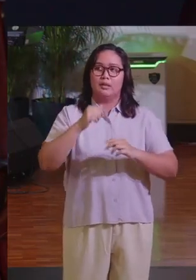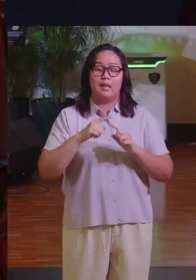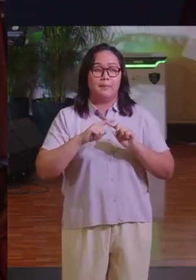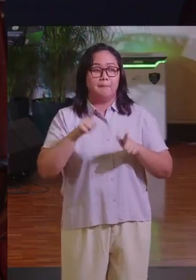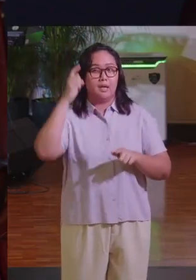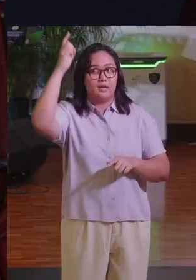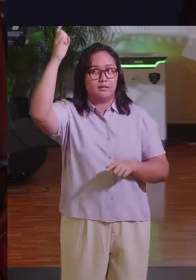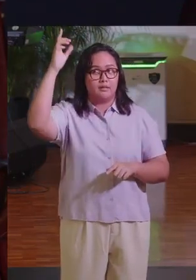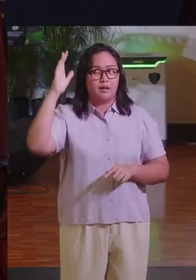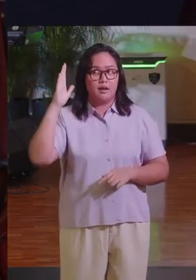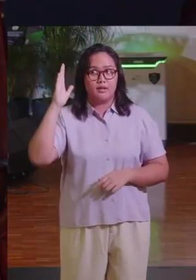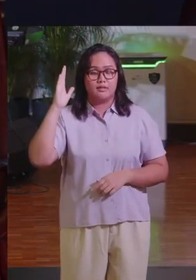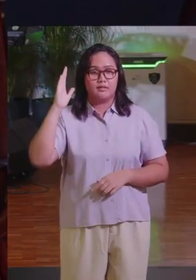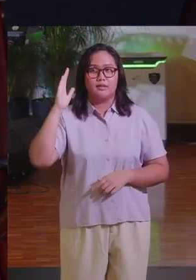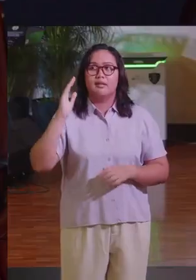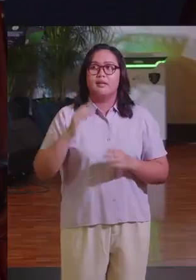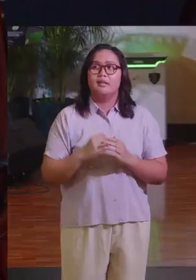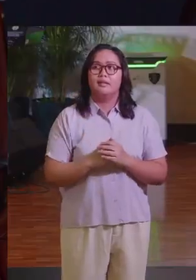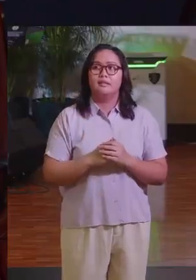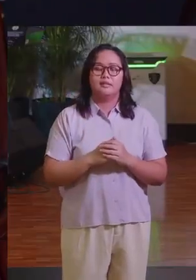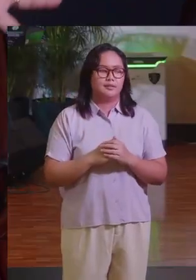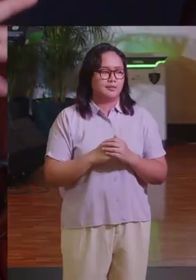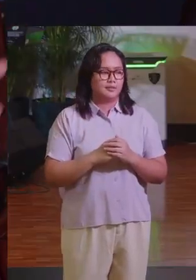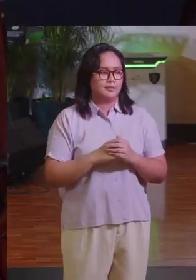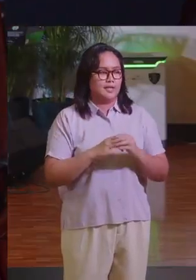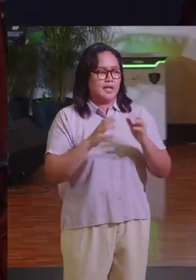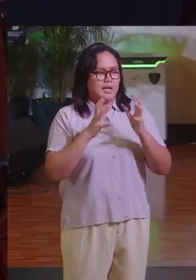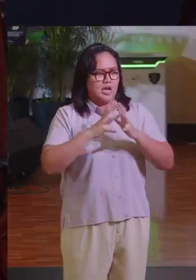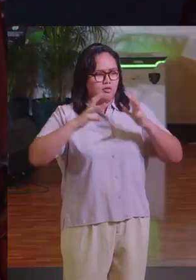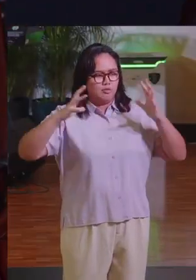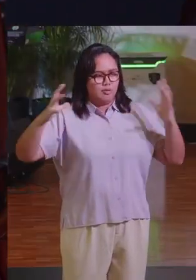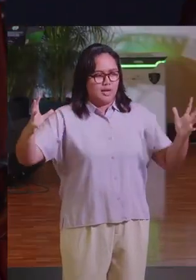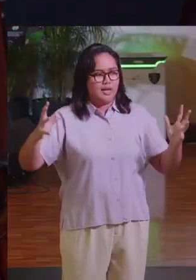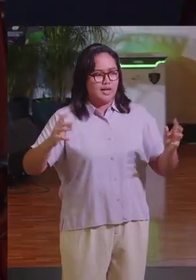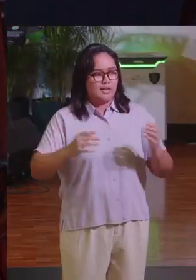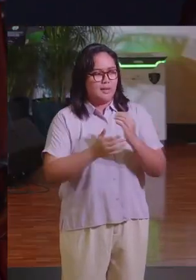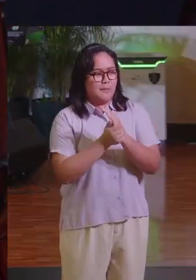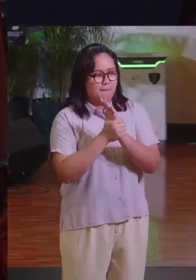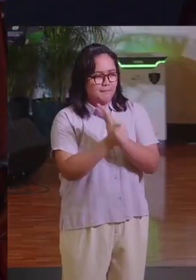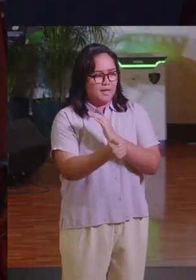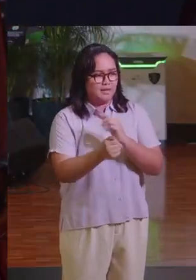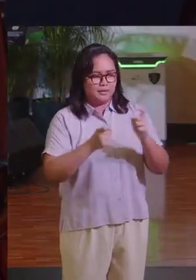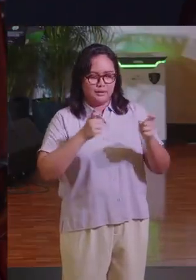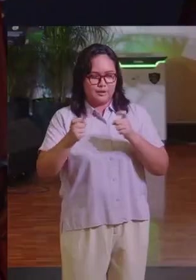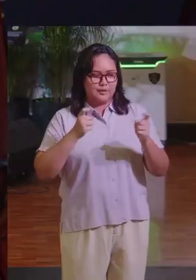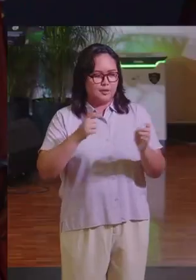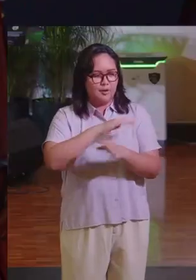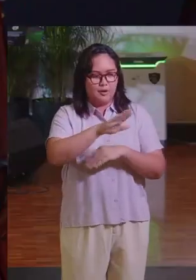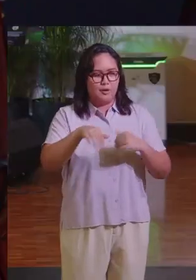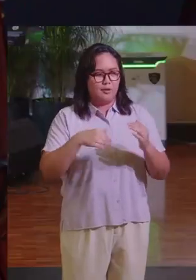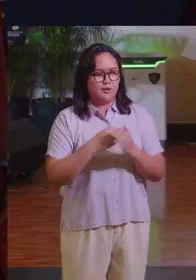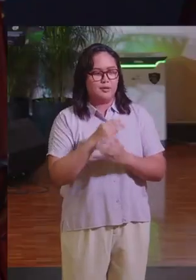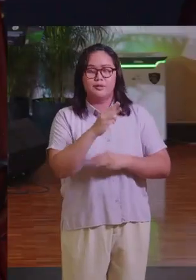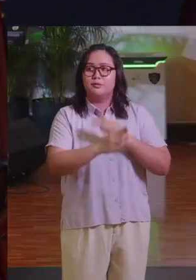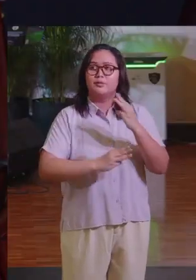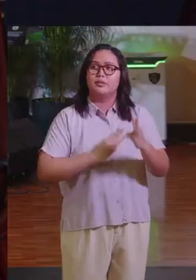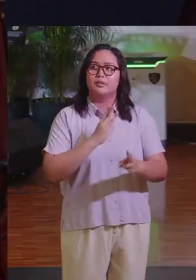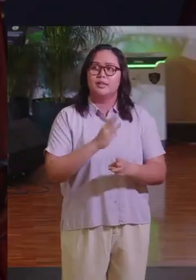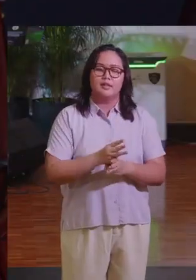Diyos, na siya namang grandmaster ng buong mundo at ng lahat ng